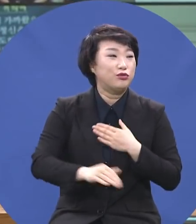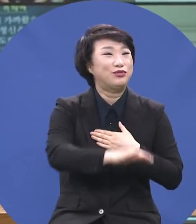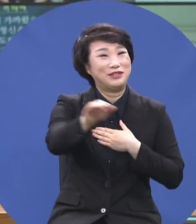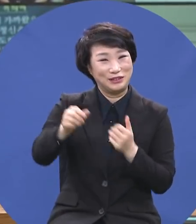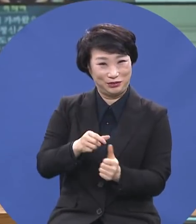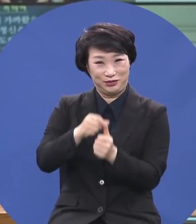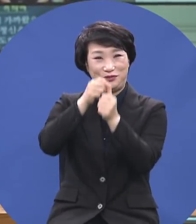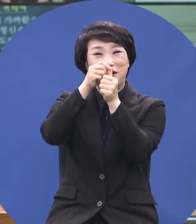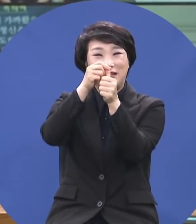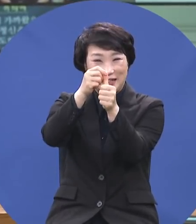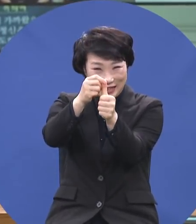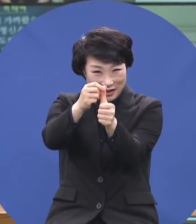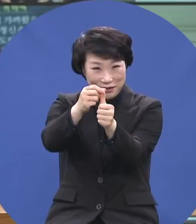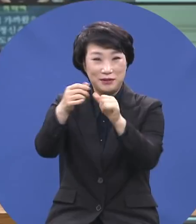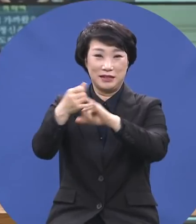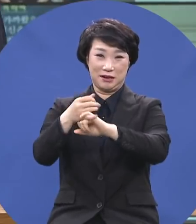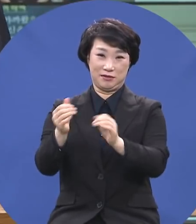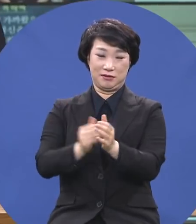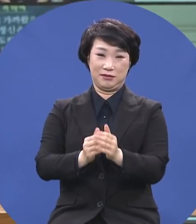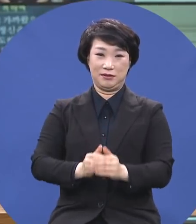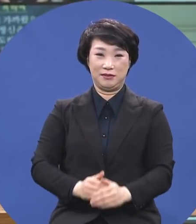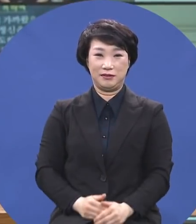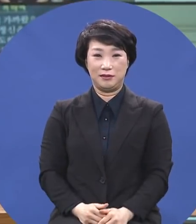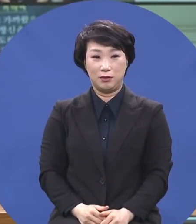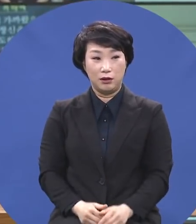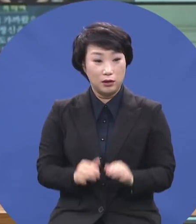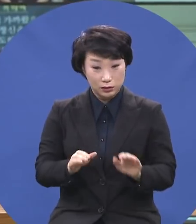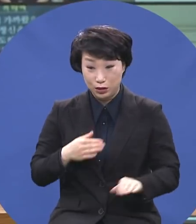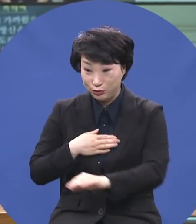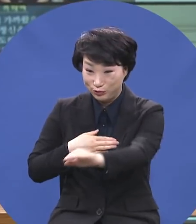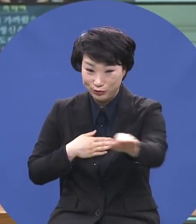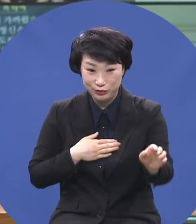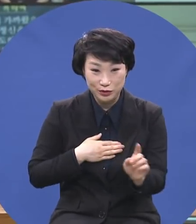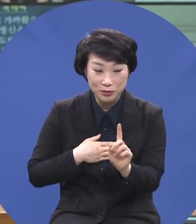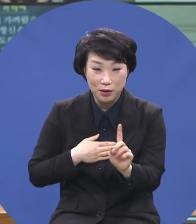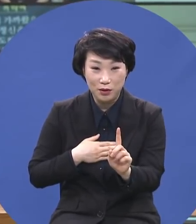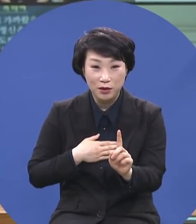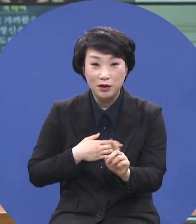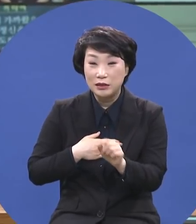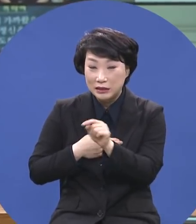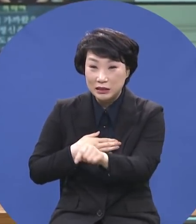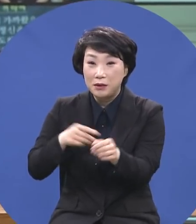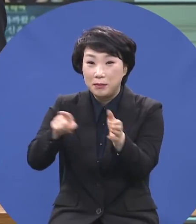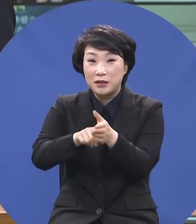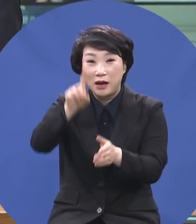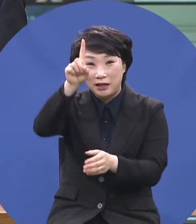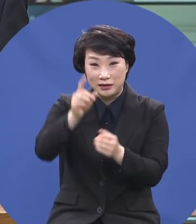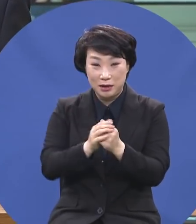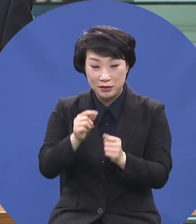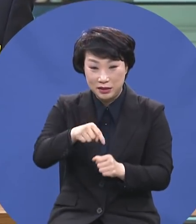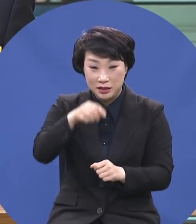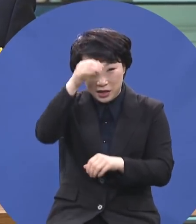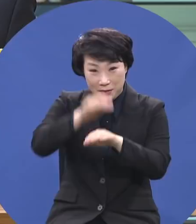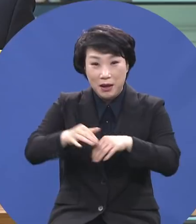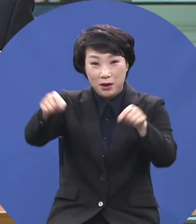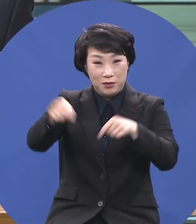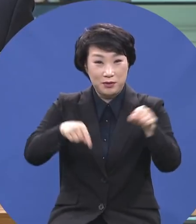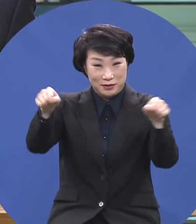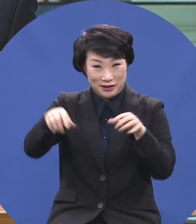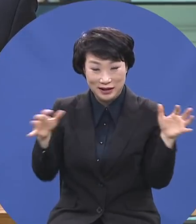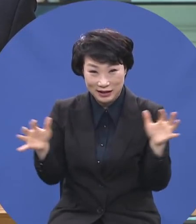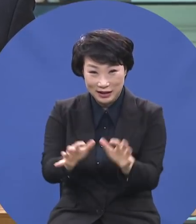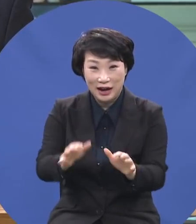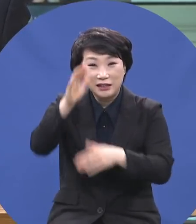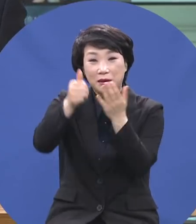살리시리라 하시니라. 근데 우리는 그 믿음 때문에 여기 와서 하나님의 자녀가